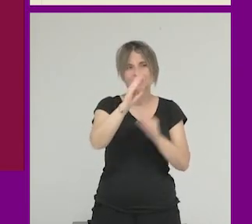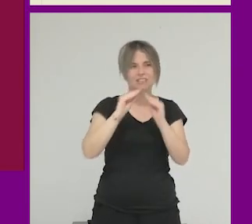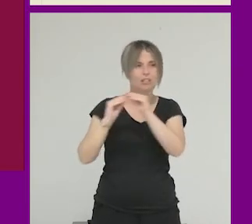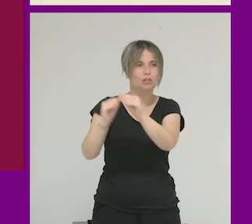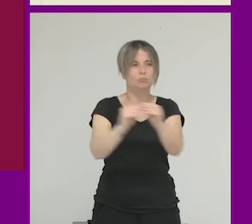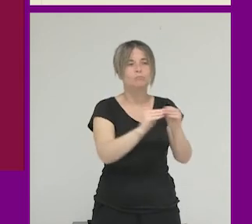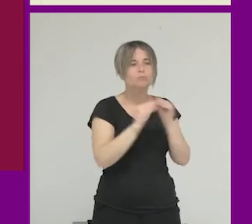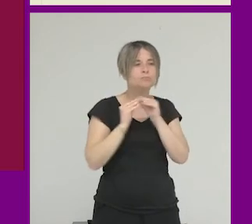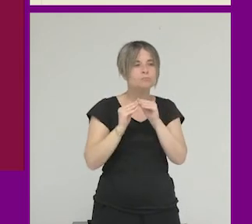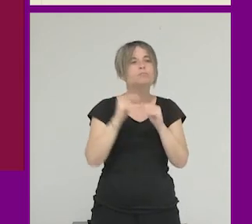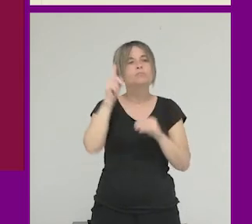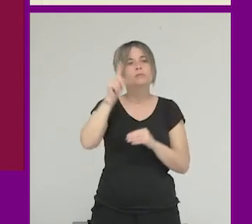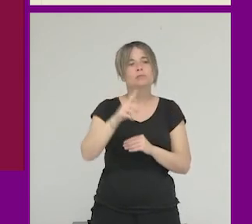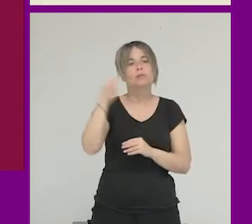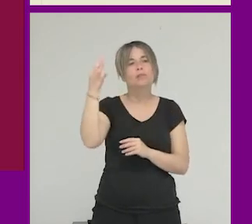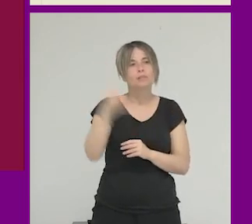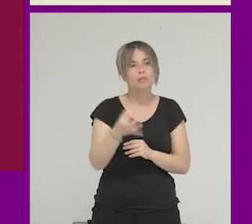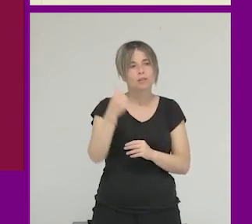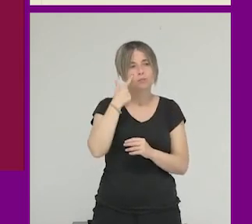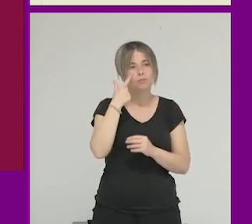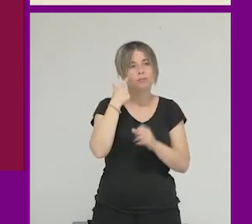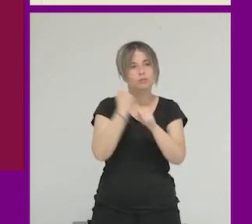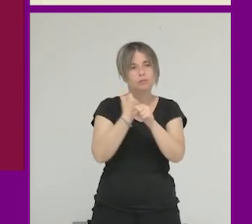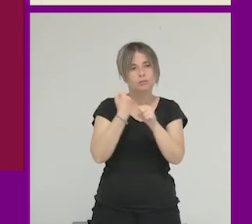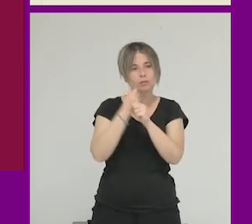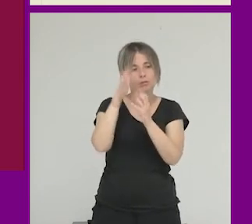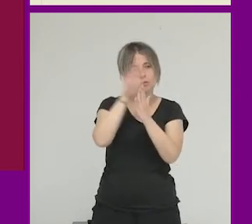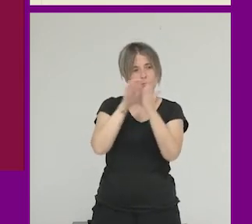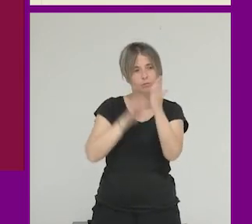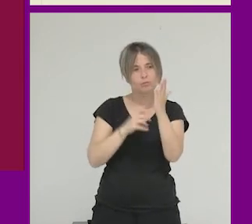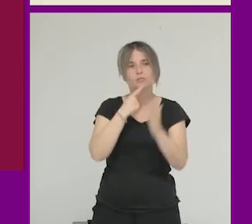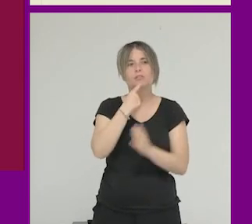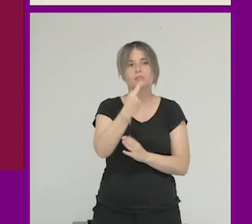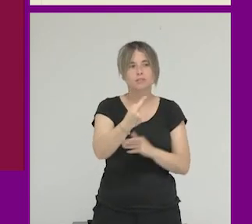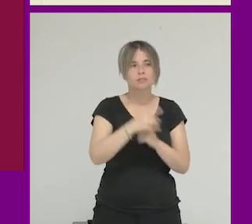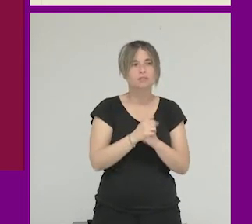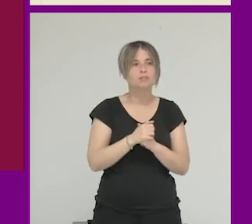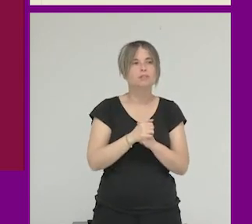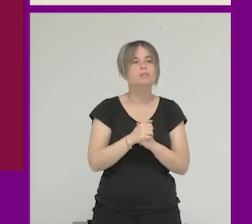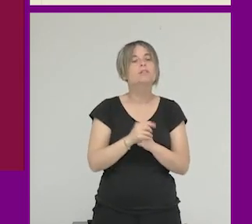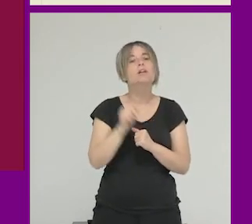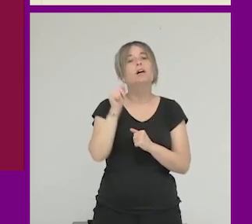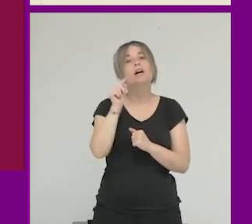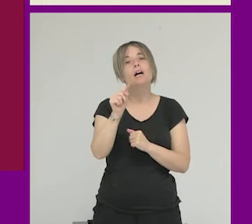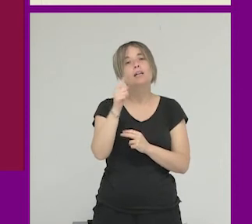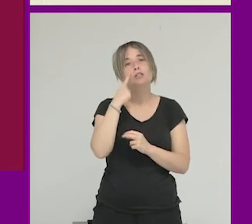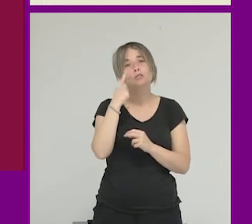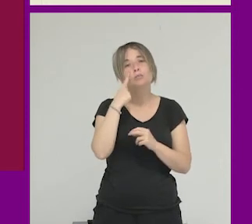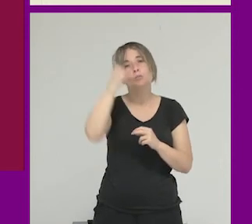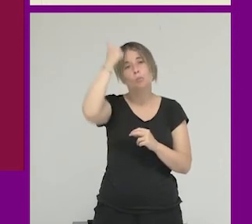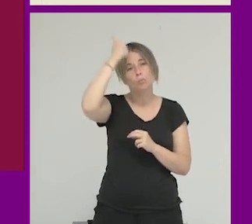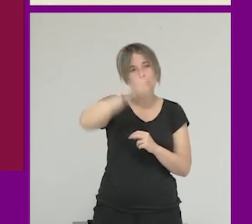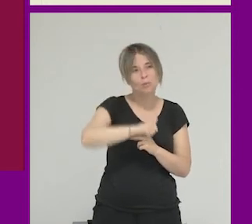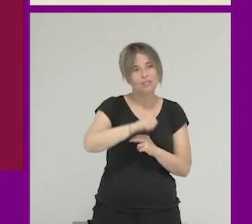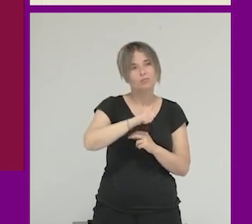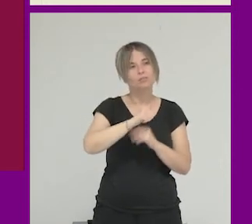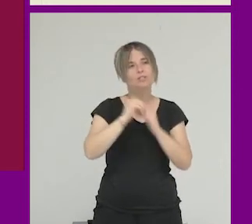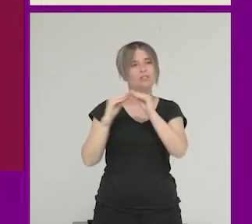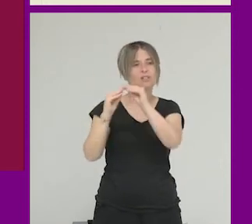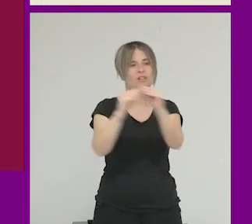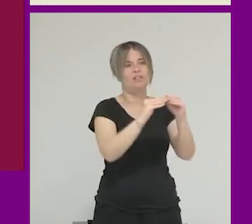bai lanan pixka bat hori jartzen duen mahai gainean, zein da maskulinitate hegemoniko